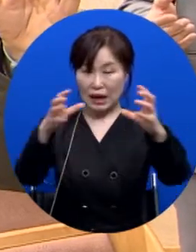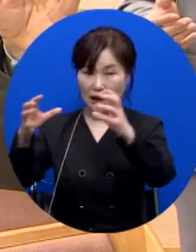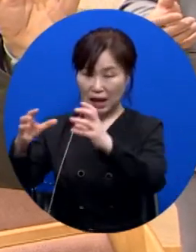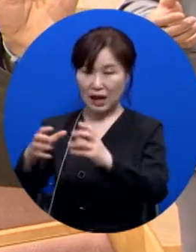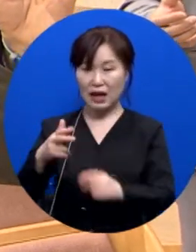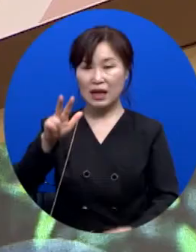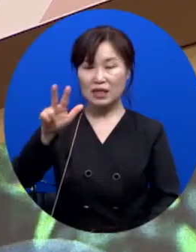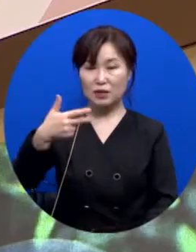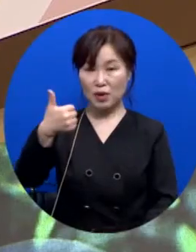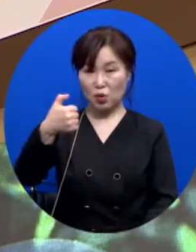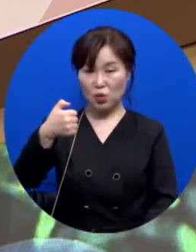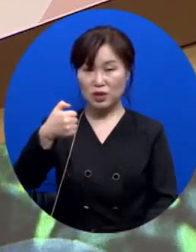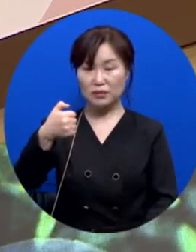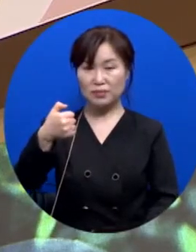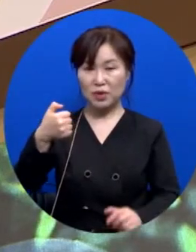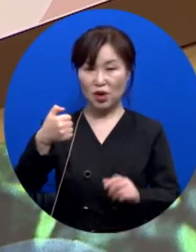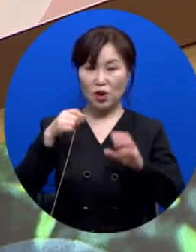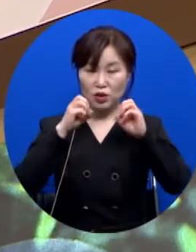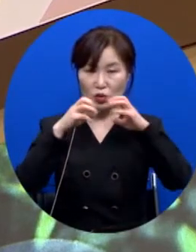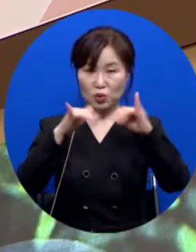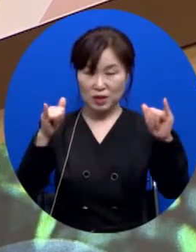7백 50여 명을 파송 했읍니다